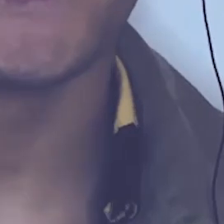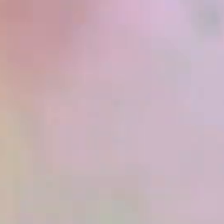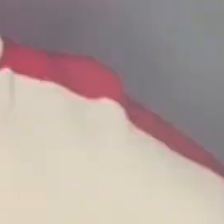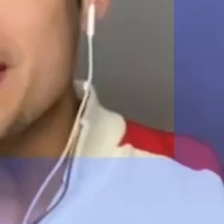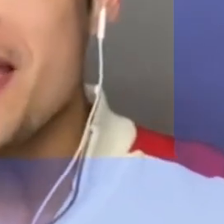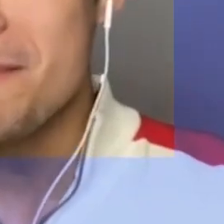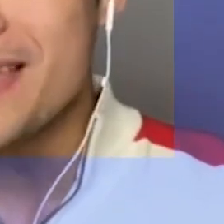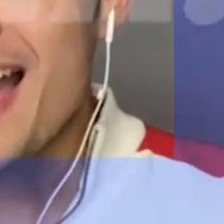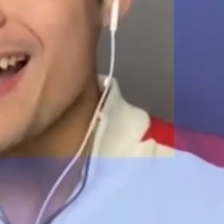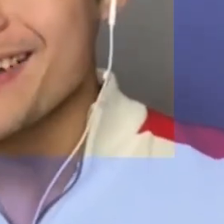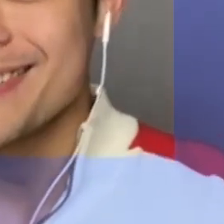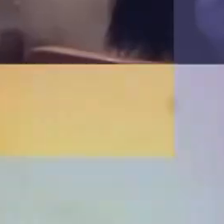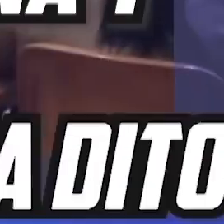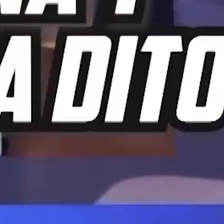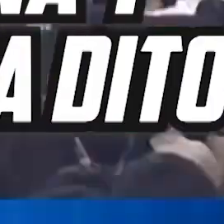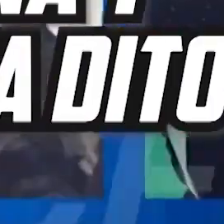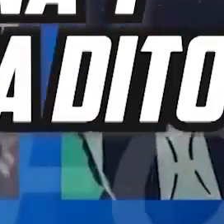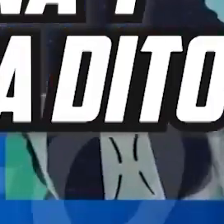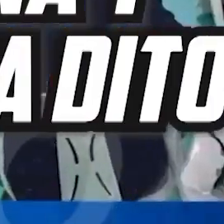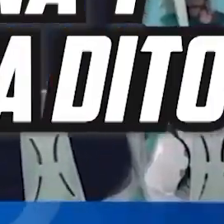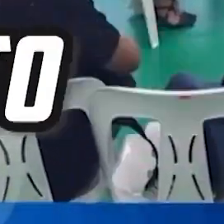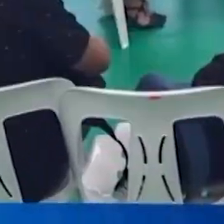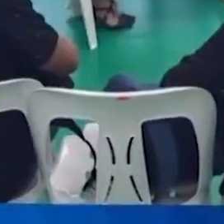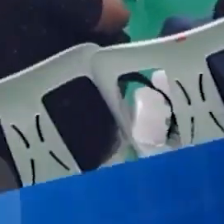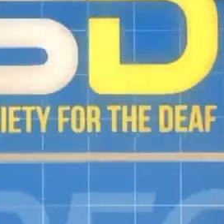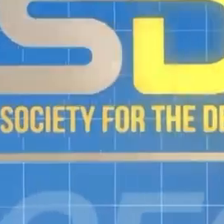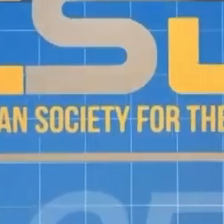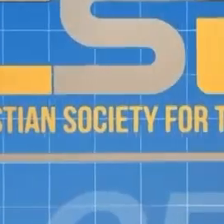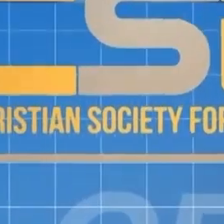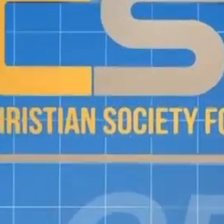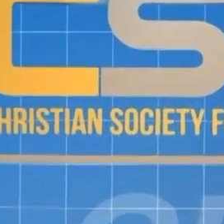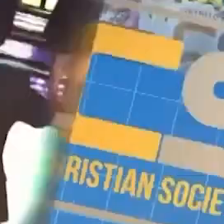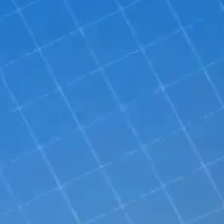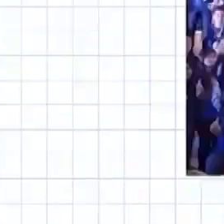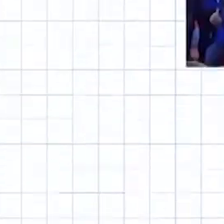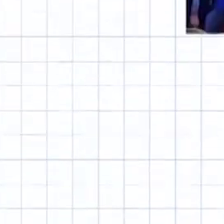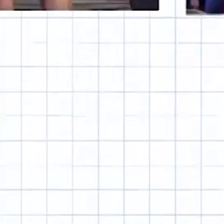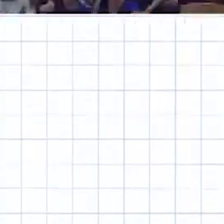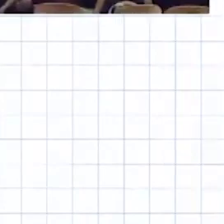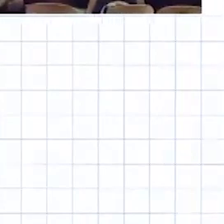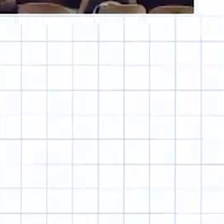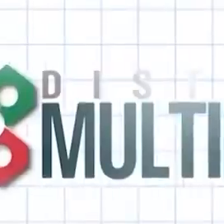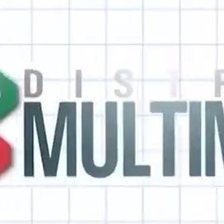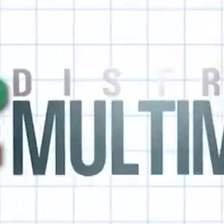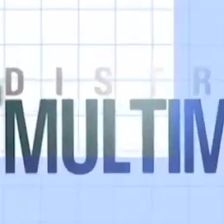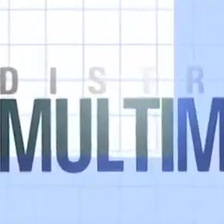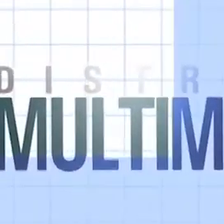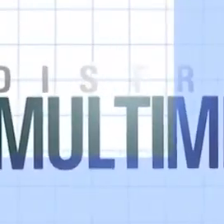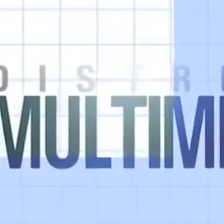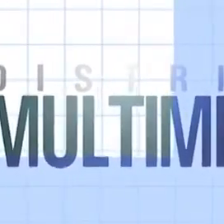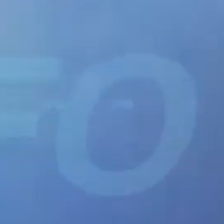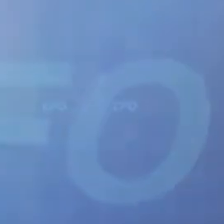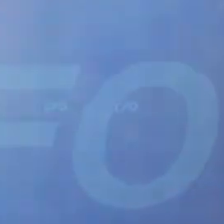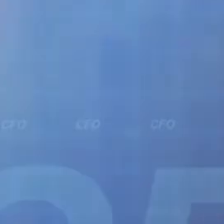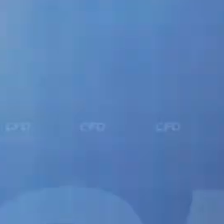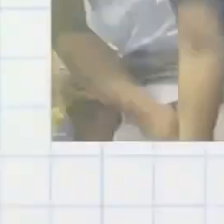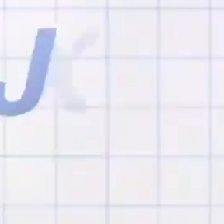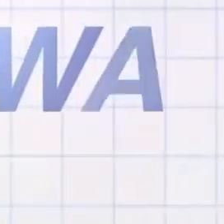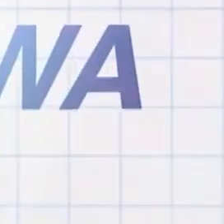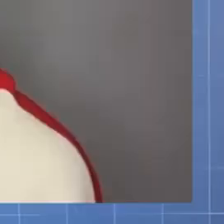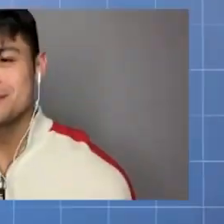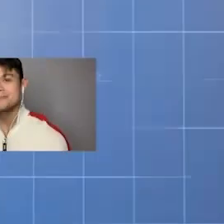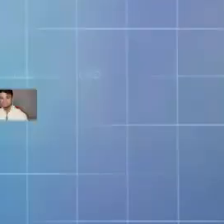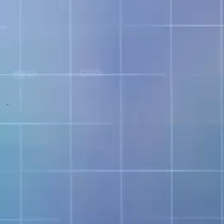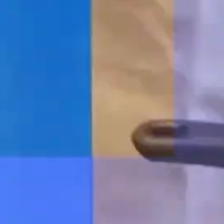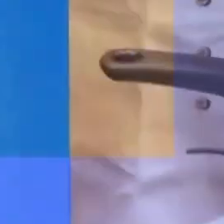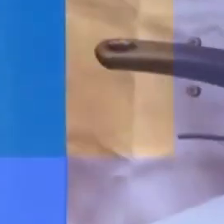4 PM na! 4 PM na! Halina't tumutok na dito, mga aktibidad ating saksihan sa bawat lokal at distrito. Buklod,